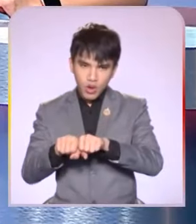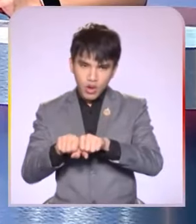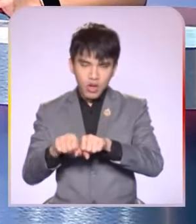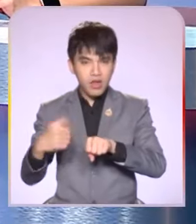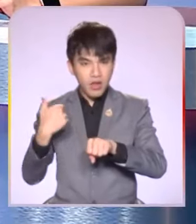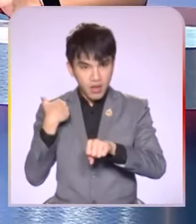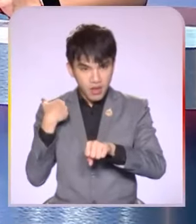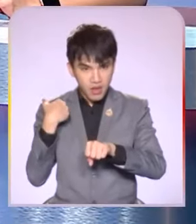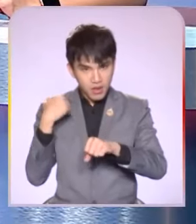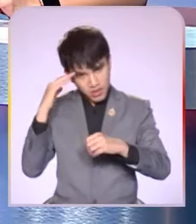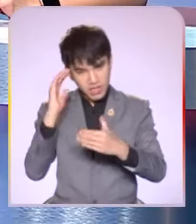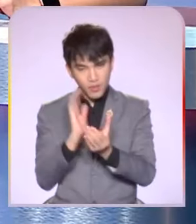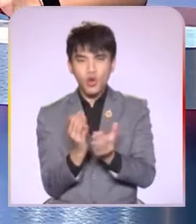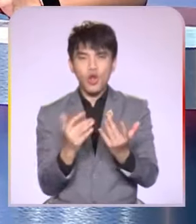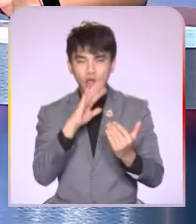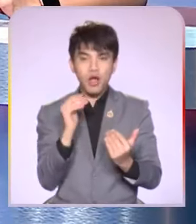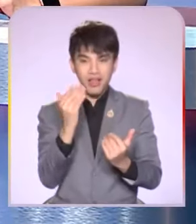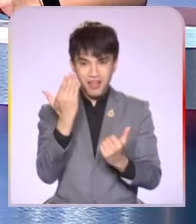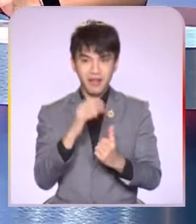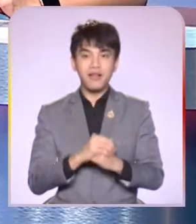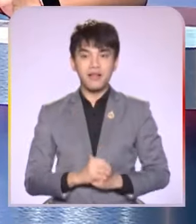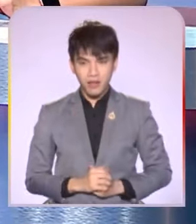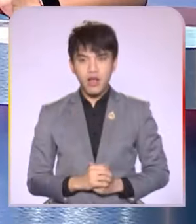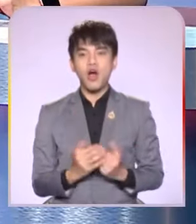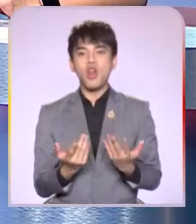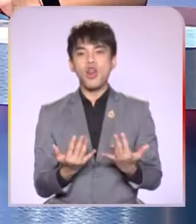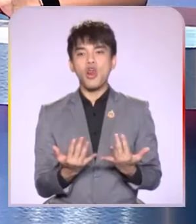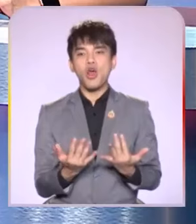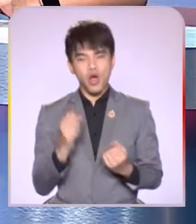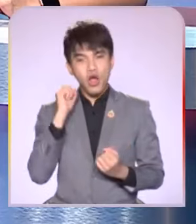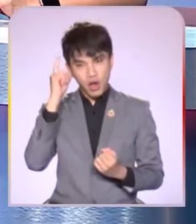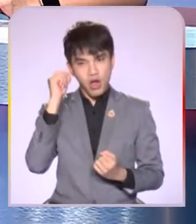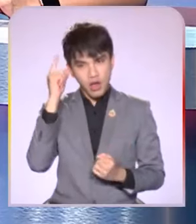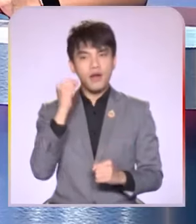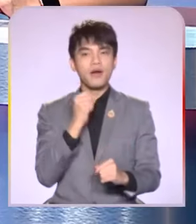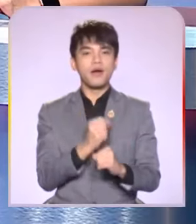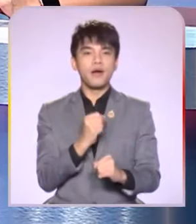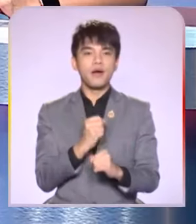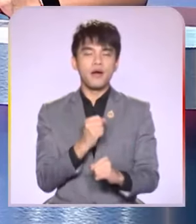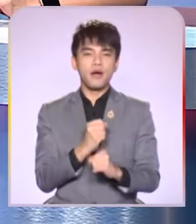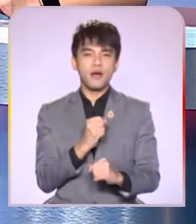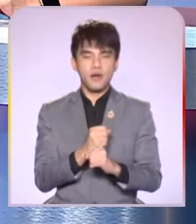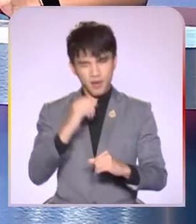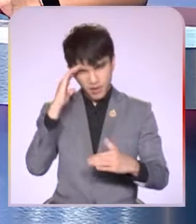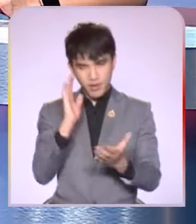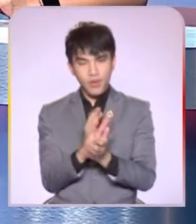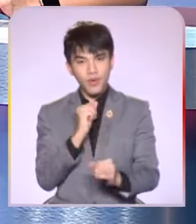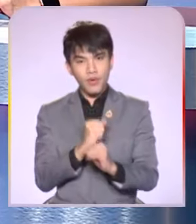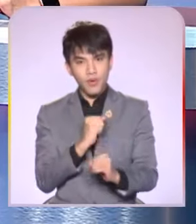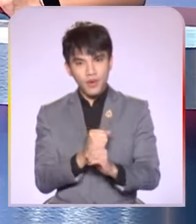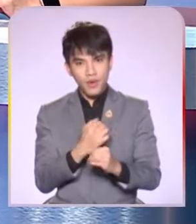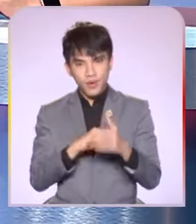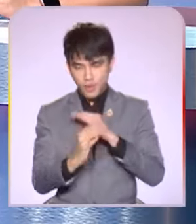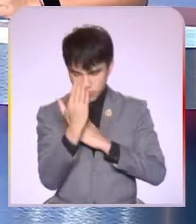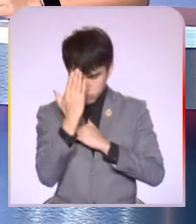นะตำรวจบอกรอผลพิมพ์ลายนิ้วมืออ ่ะมันก็ต้องรออันนี้คือเข้าใจการทำหน้าที่ของเจ้าหน้าที่ตำรวจนะครับมันไม่ได้เป็นความผิดซึ่งหน้